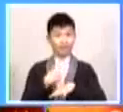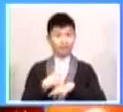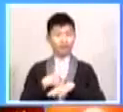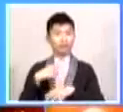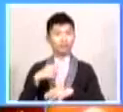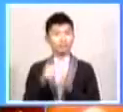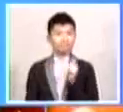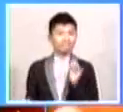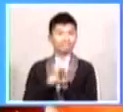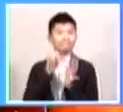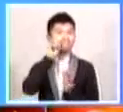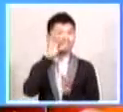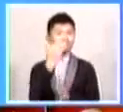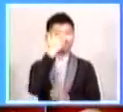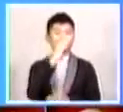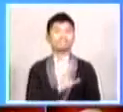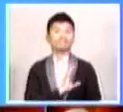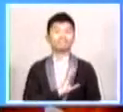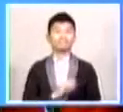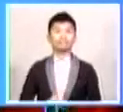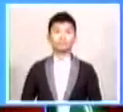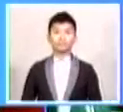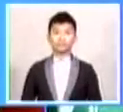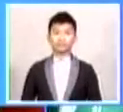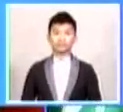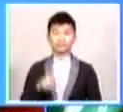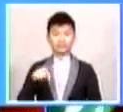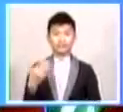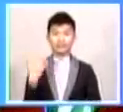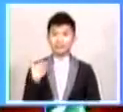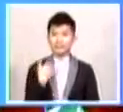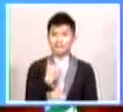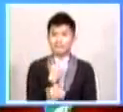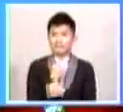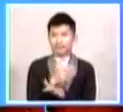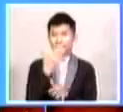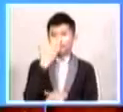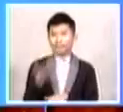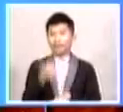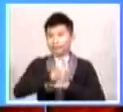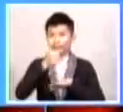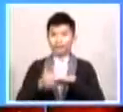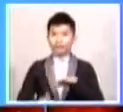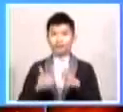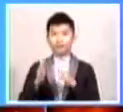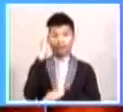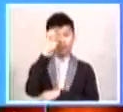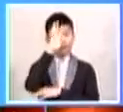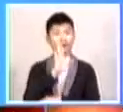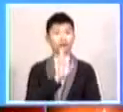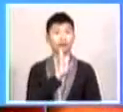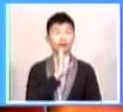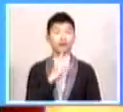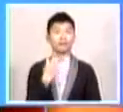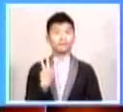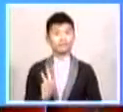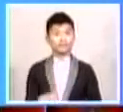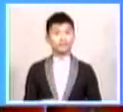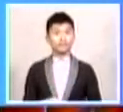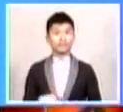荣与骄傲。这是一个曾经在经历重创后的政党，不过这也是一个经